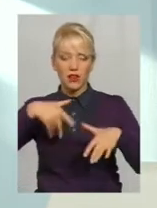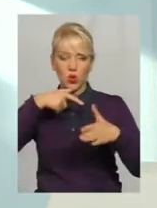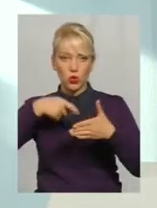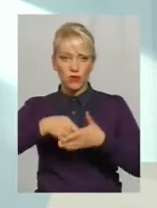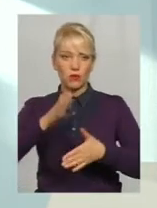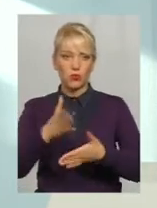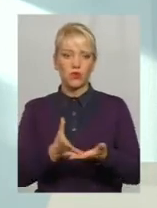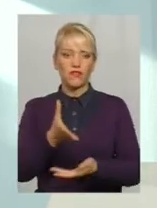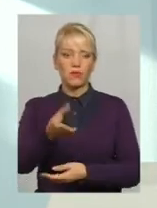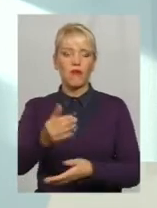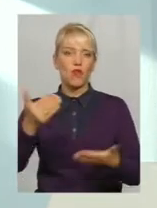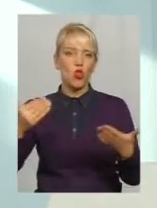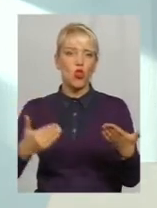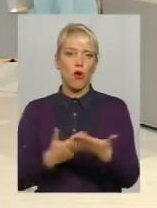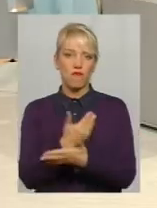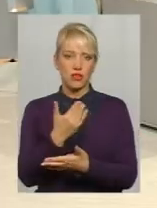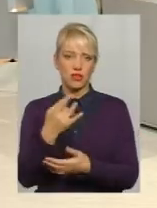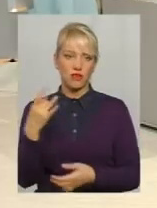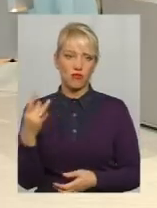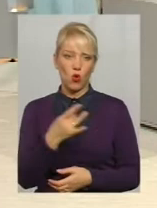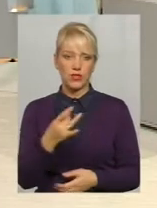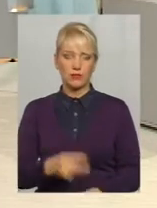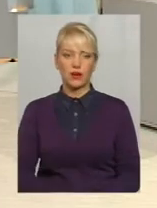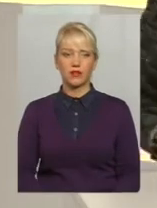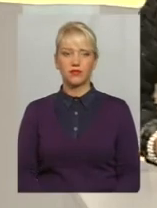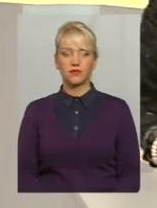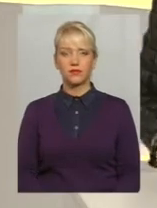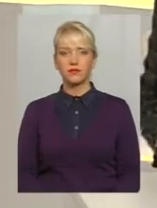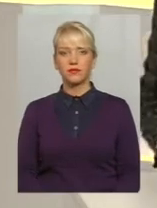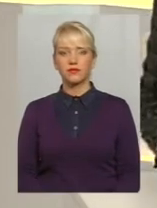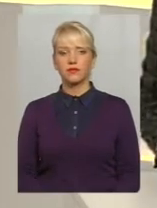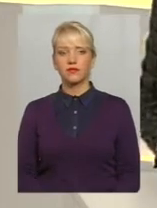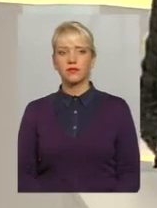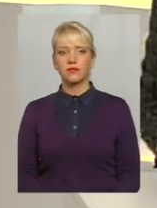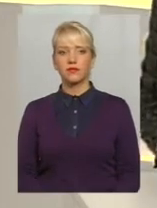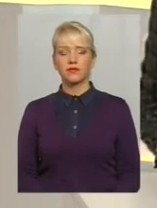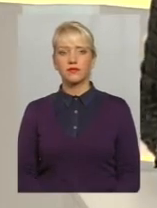виплачуватися уже у нових розмірах. У нас є дзвінок, слухаємо вас, говоріть, будь ласка.